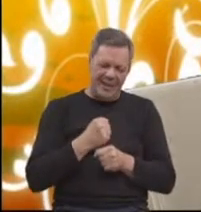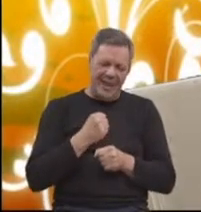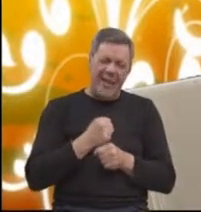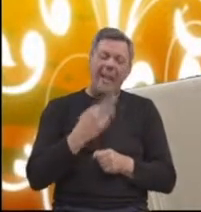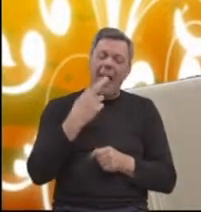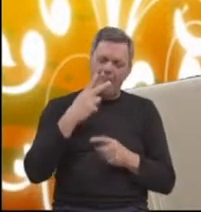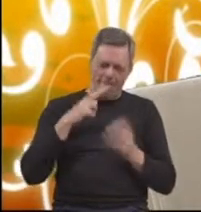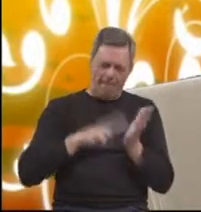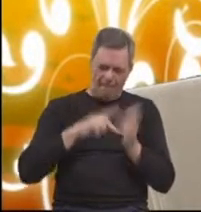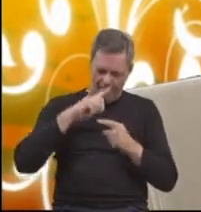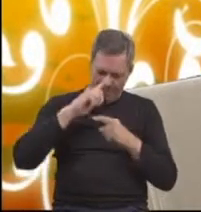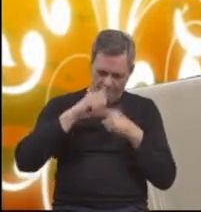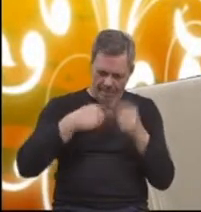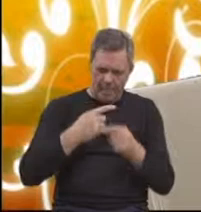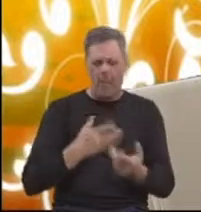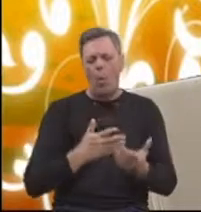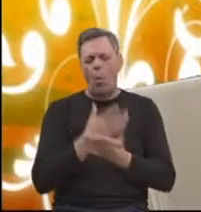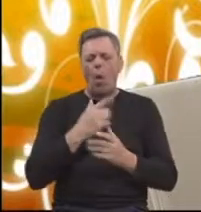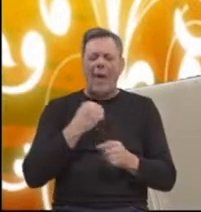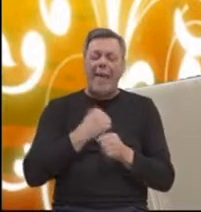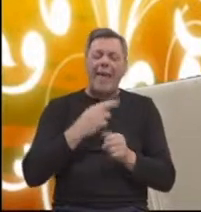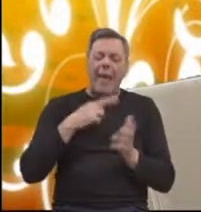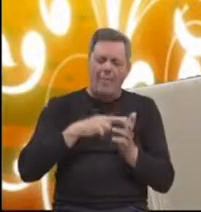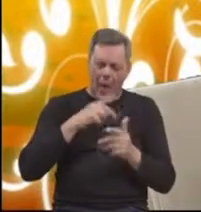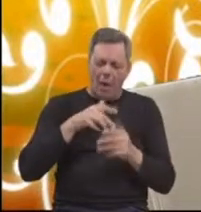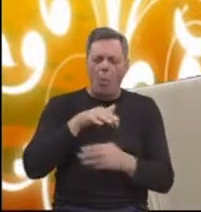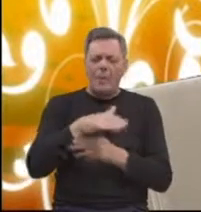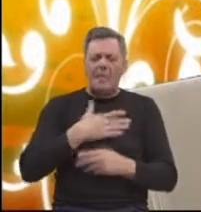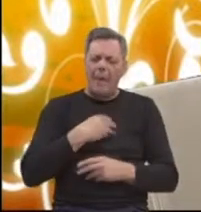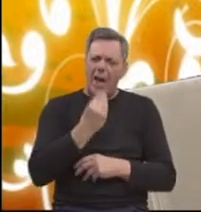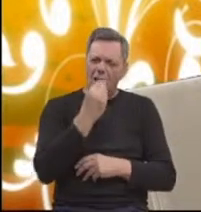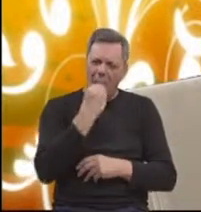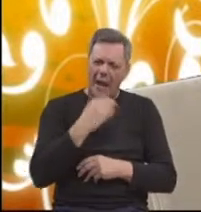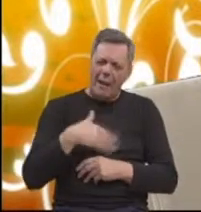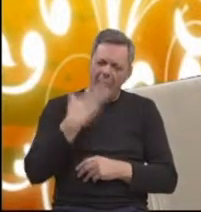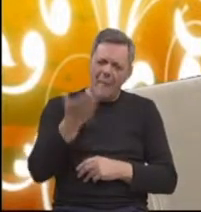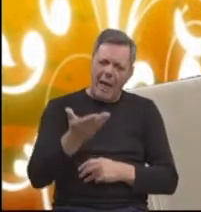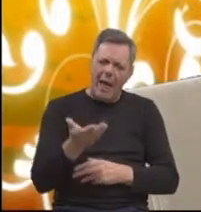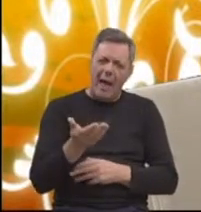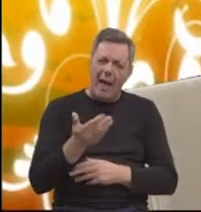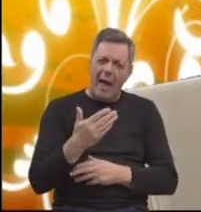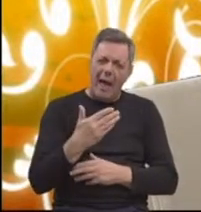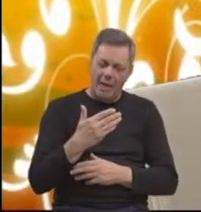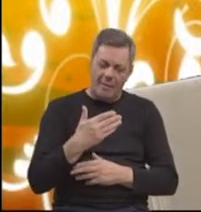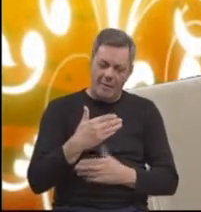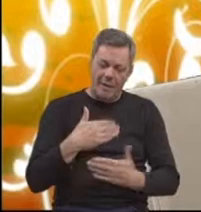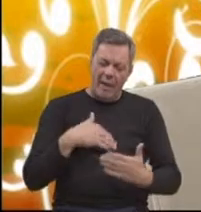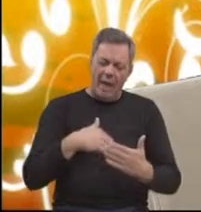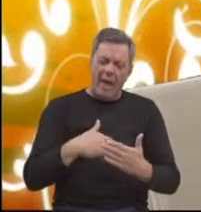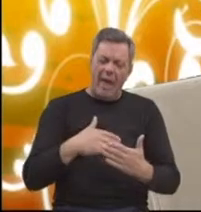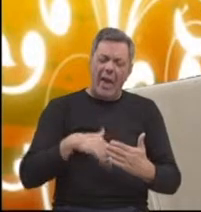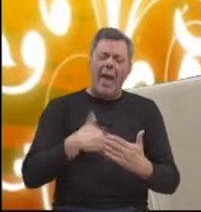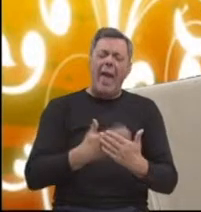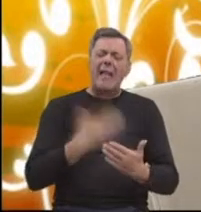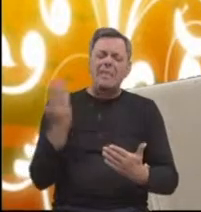nekakvih gena koji se uloge gena, odnosno utjecaja naše prehrane na ekspresiju gena, posebno je važan